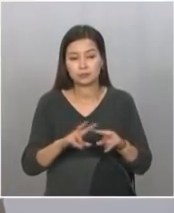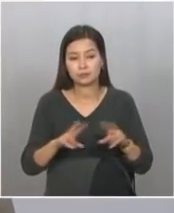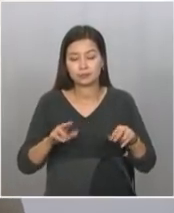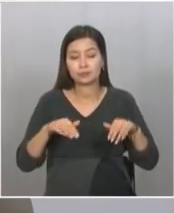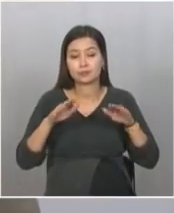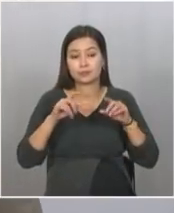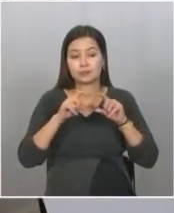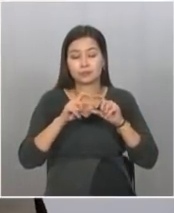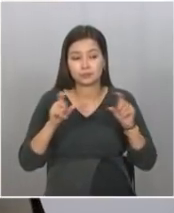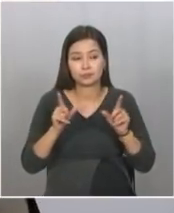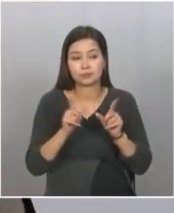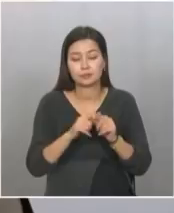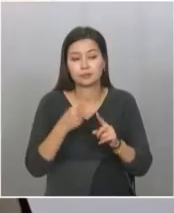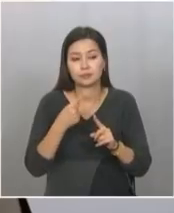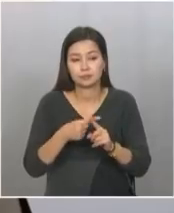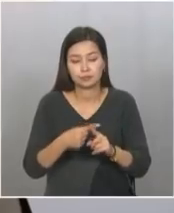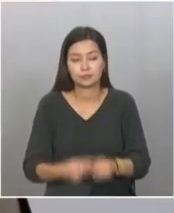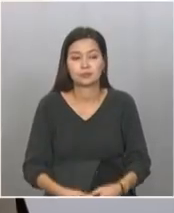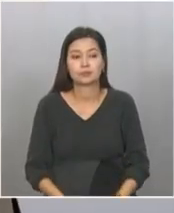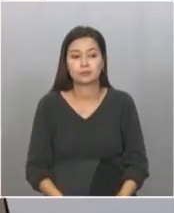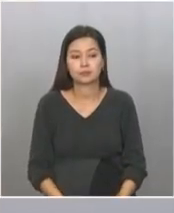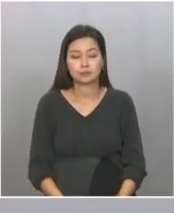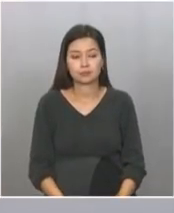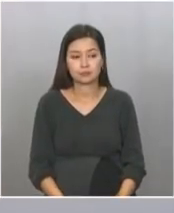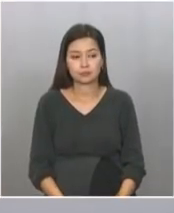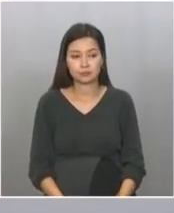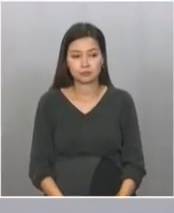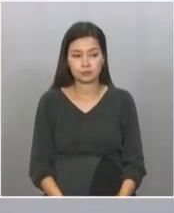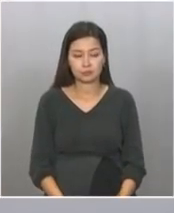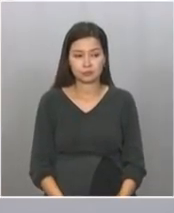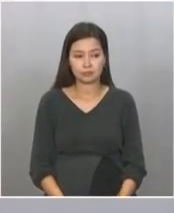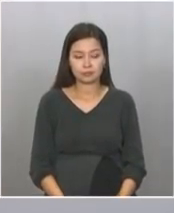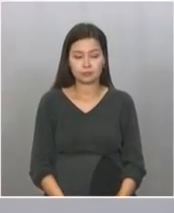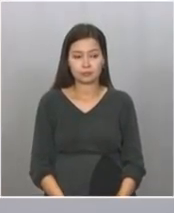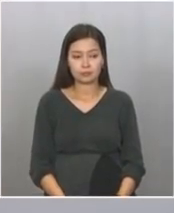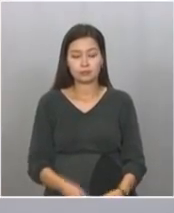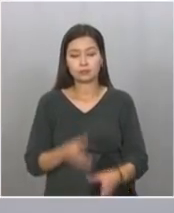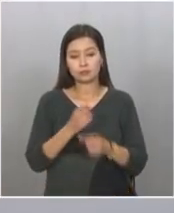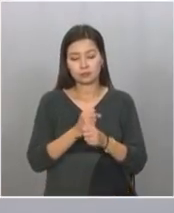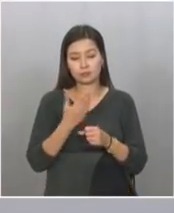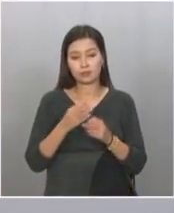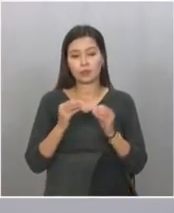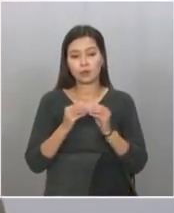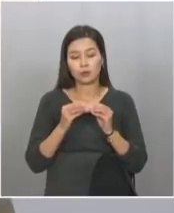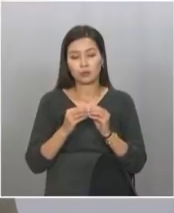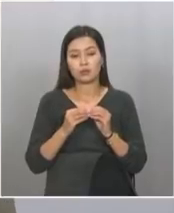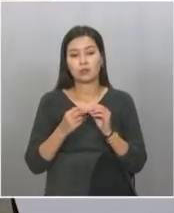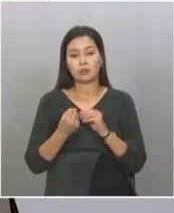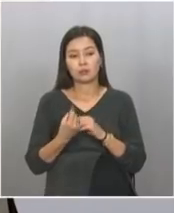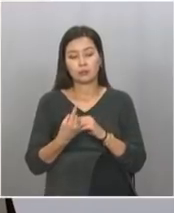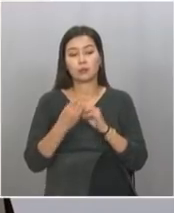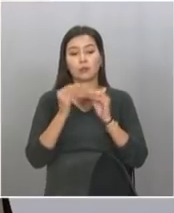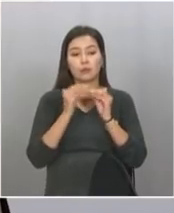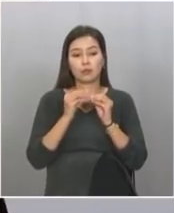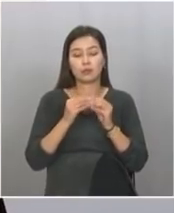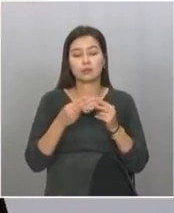болғандықтан 11 саны сол күйінше қалады, алымдары қосылады. 4 пен 6-ның қосындысы 10-ға тең.